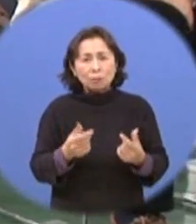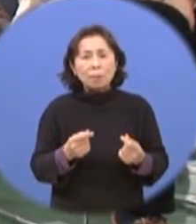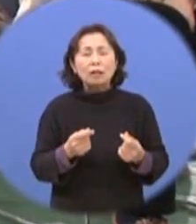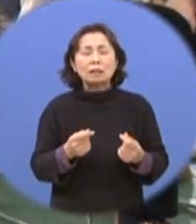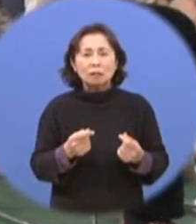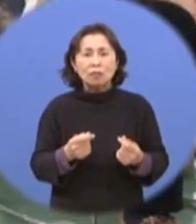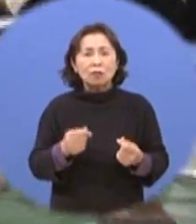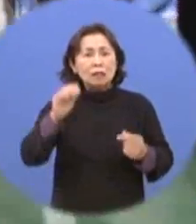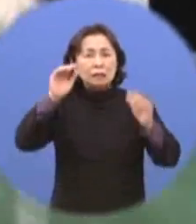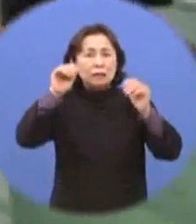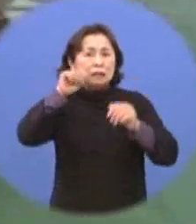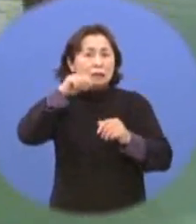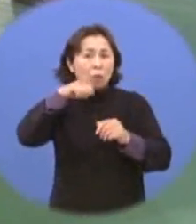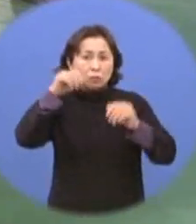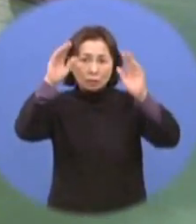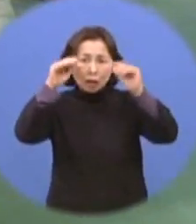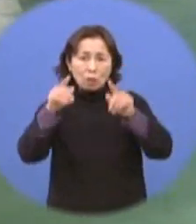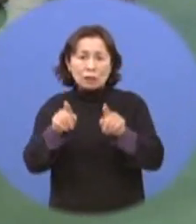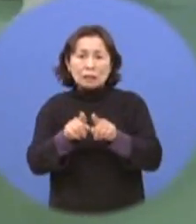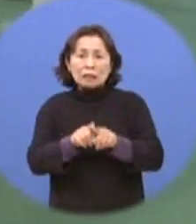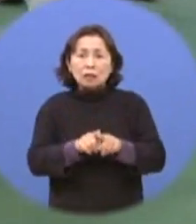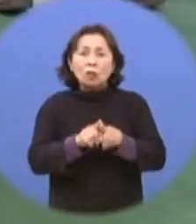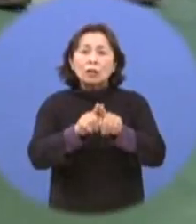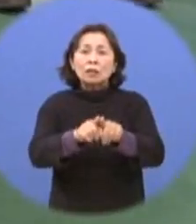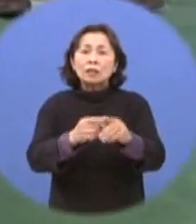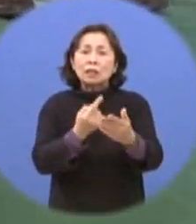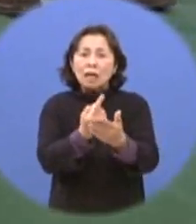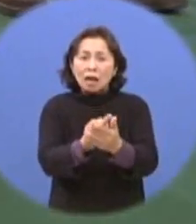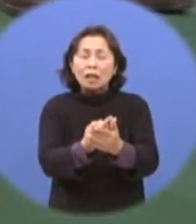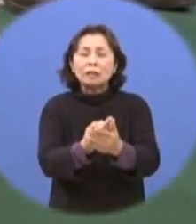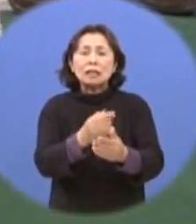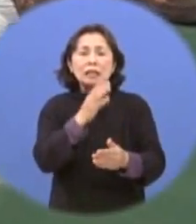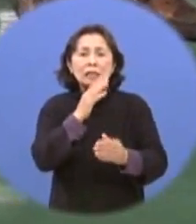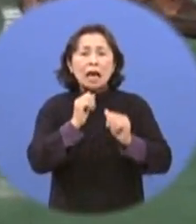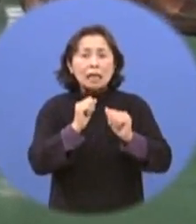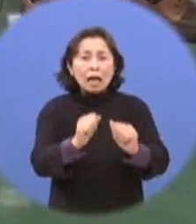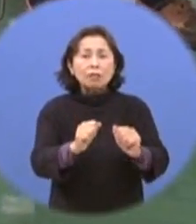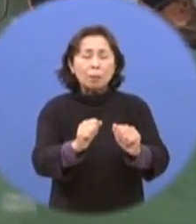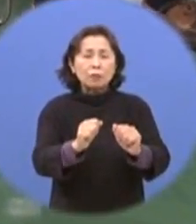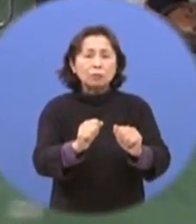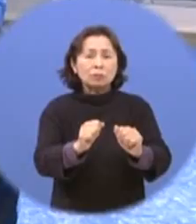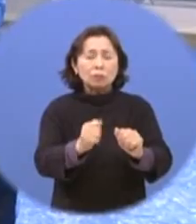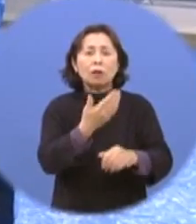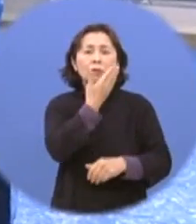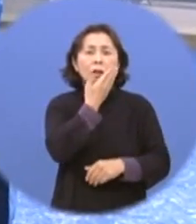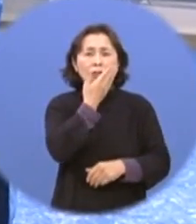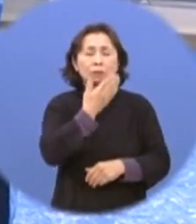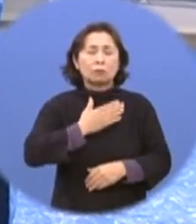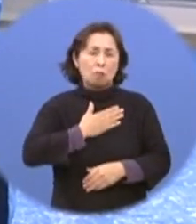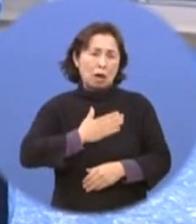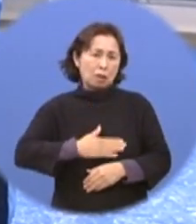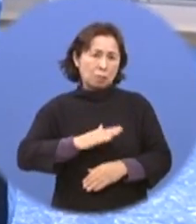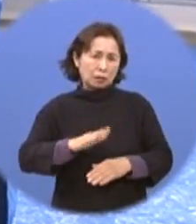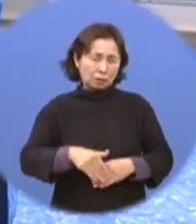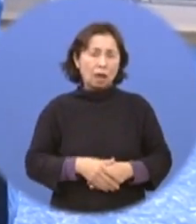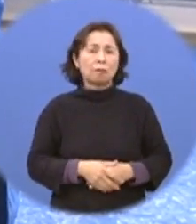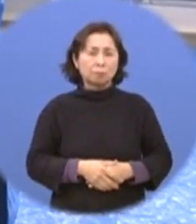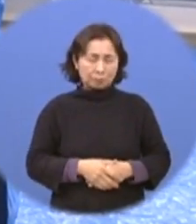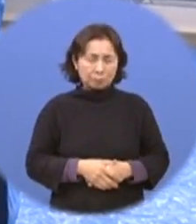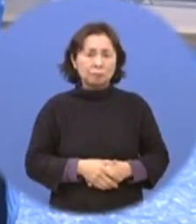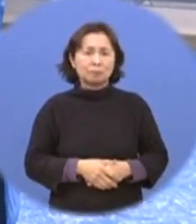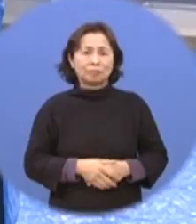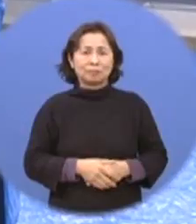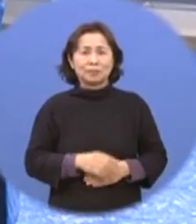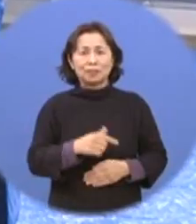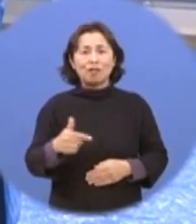やっぱりしないとダメなんやなっていうのがそれがと実際わかったんでそういう意味ではすごく